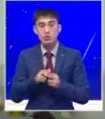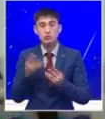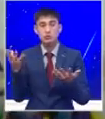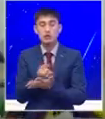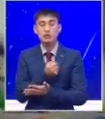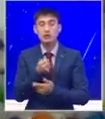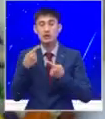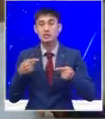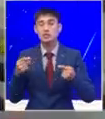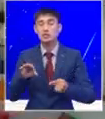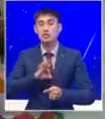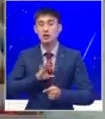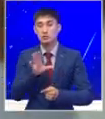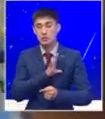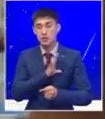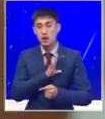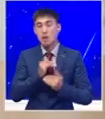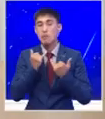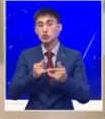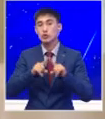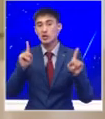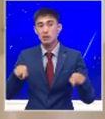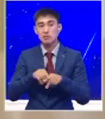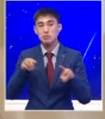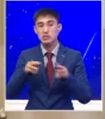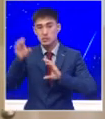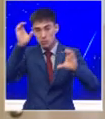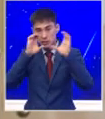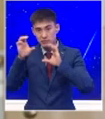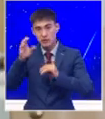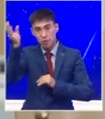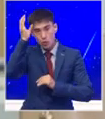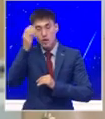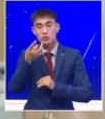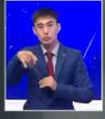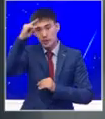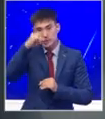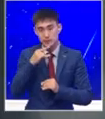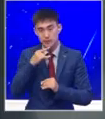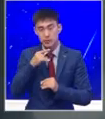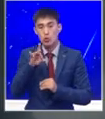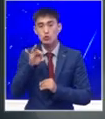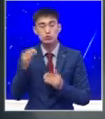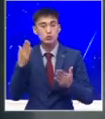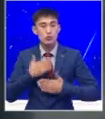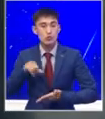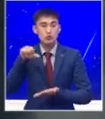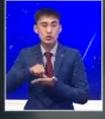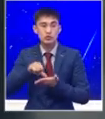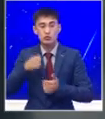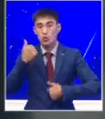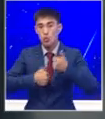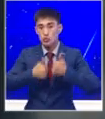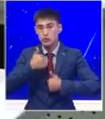удостаивал различных наград одна из из особо почётных грамота министра образования и науки Республики Казахстан Роза с удовольствием принимает участие в